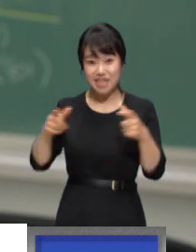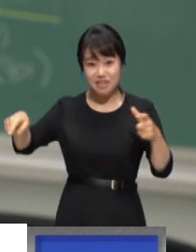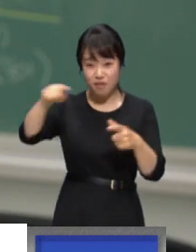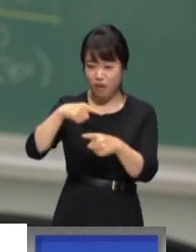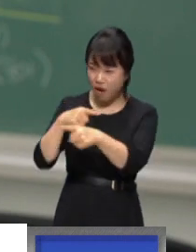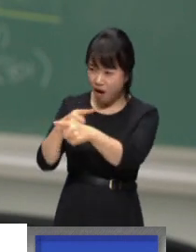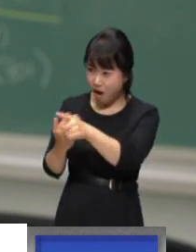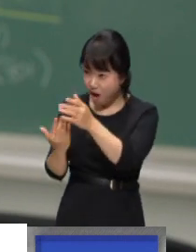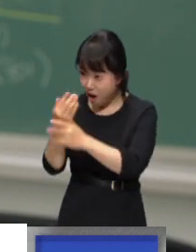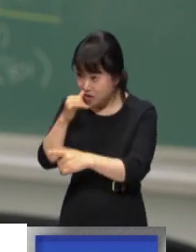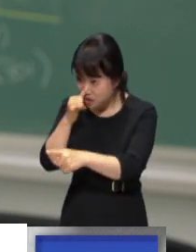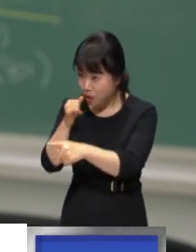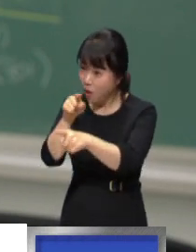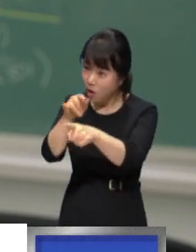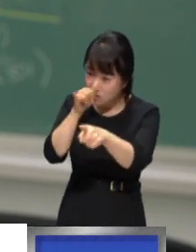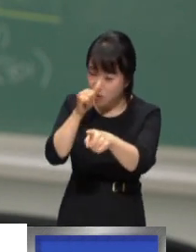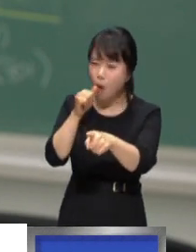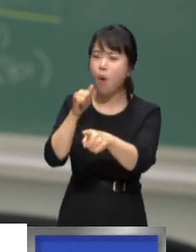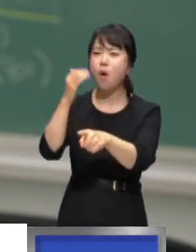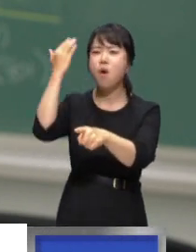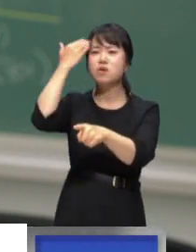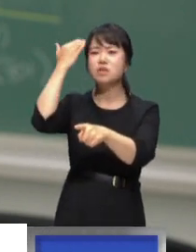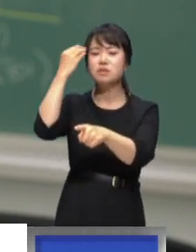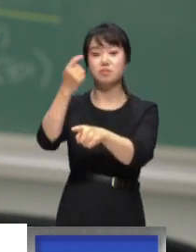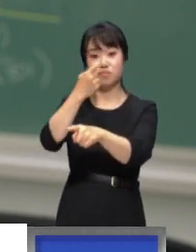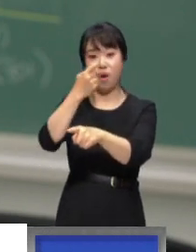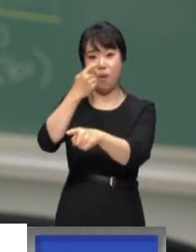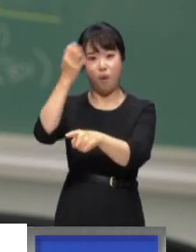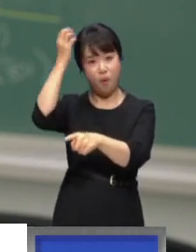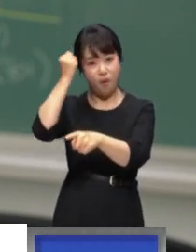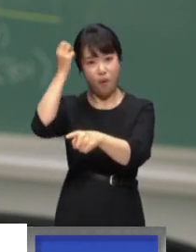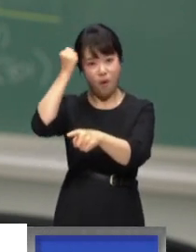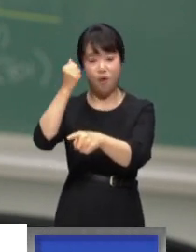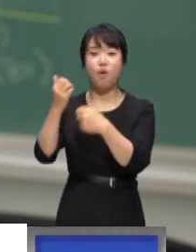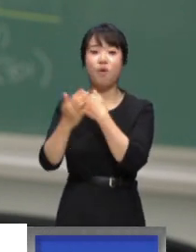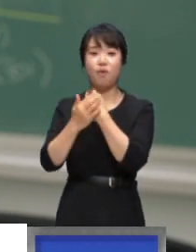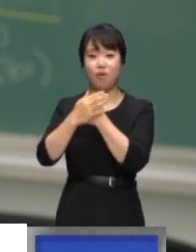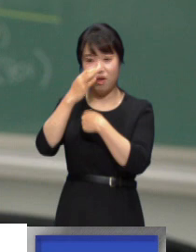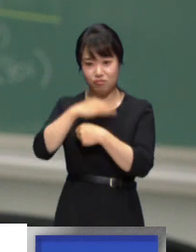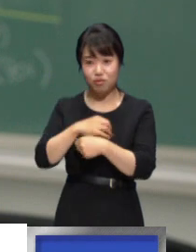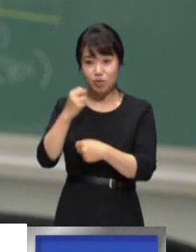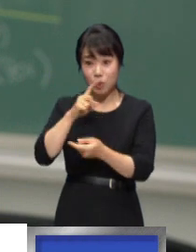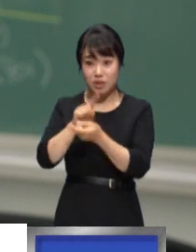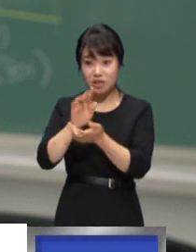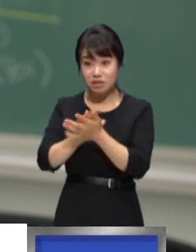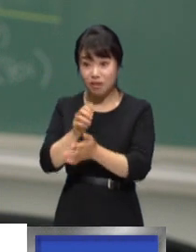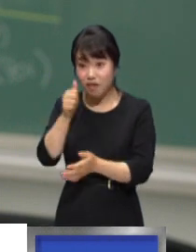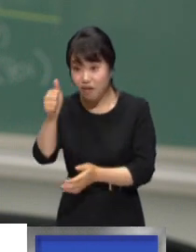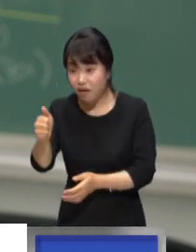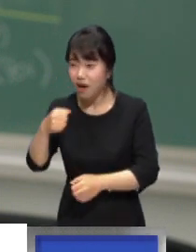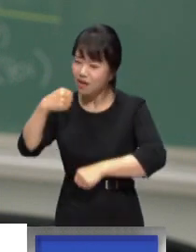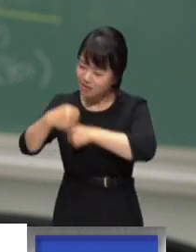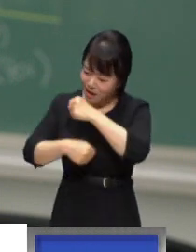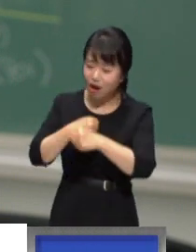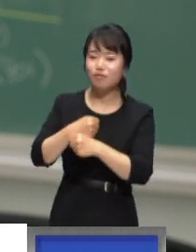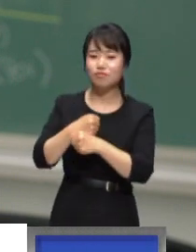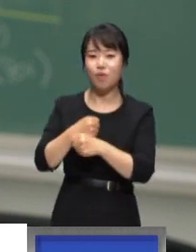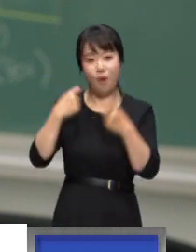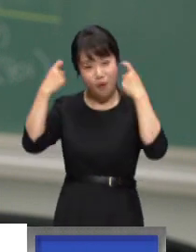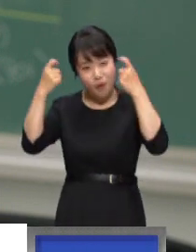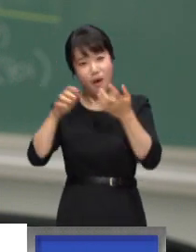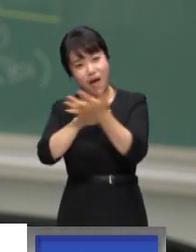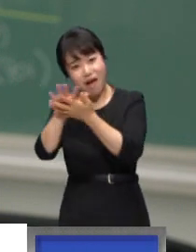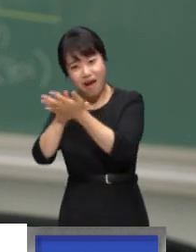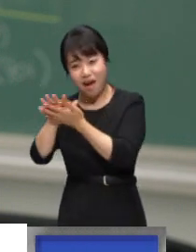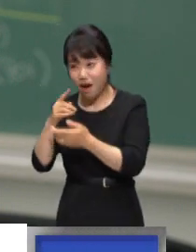게 있다 하는 게 확실히 상식을 배울 수 있는 기회고 또 가서 막상 가면 또 자유롭게 놀기도 해서